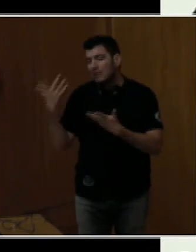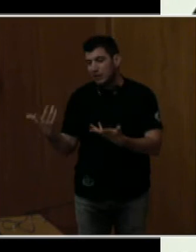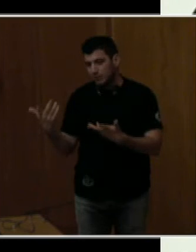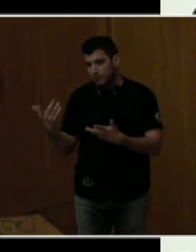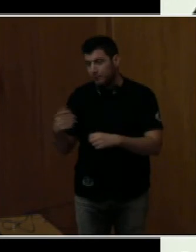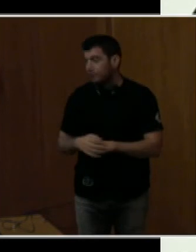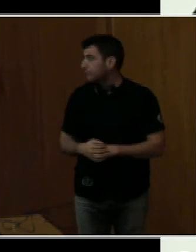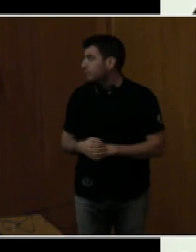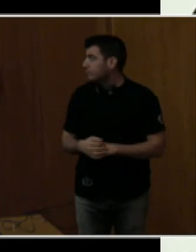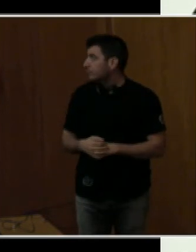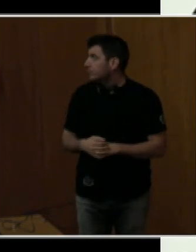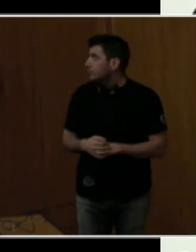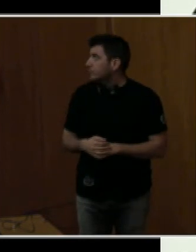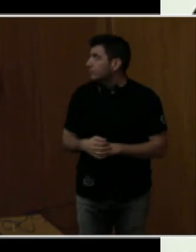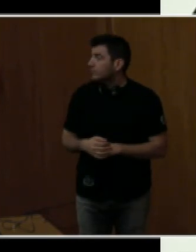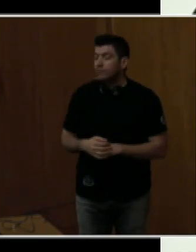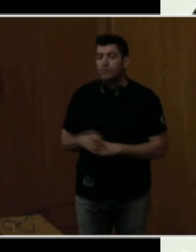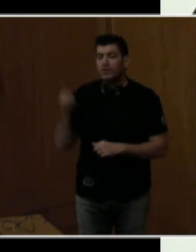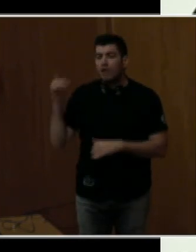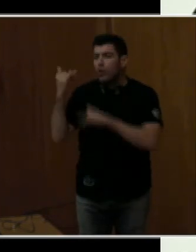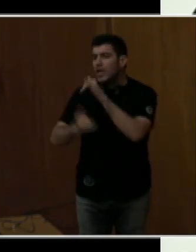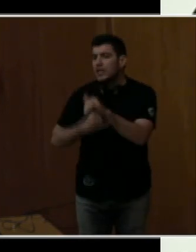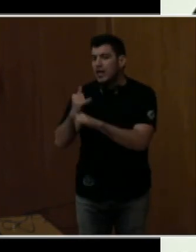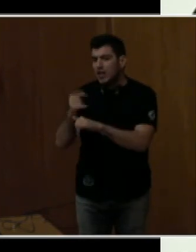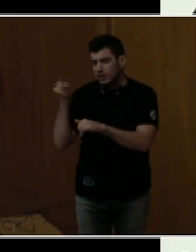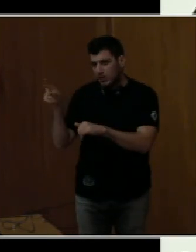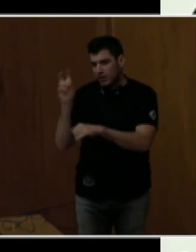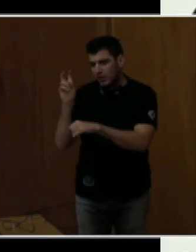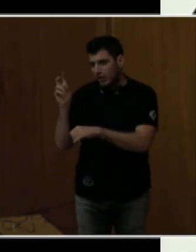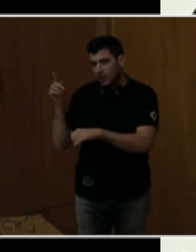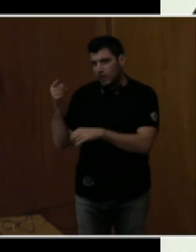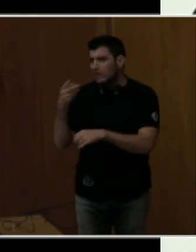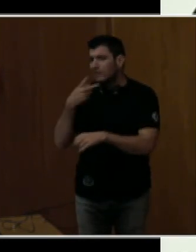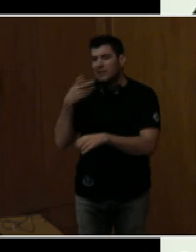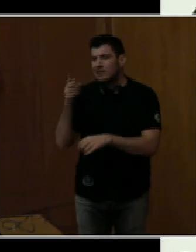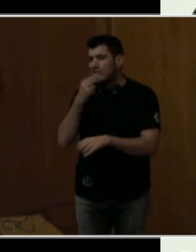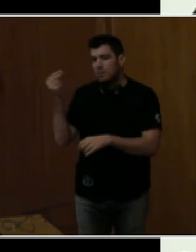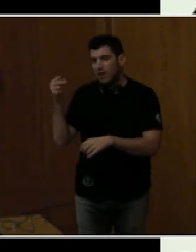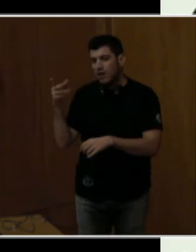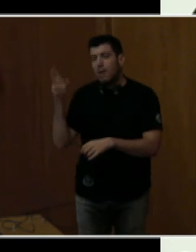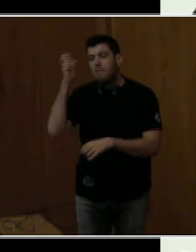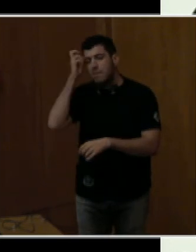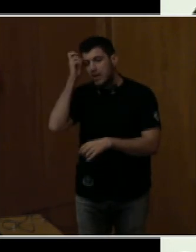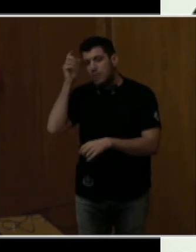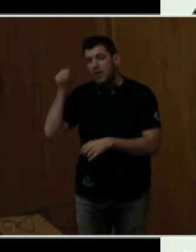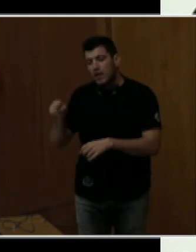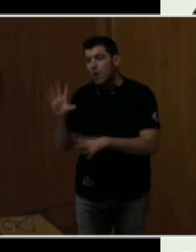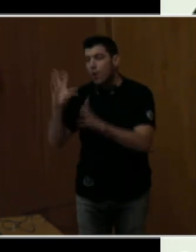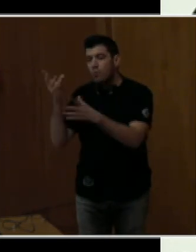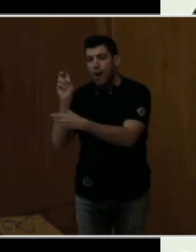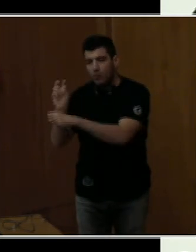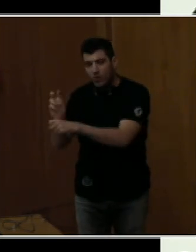της Wikipedia, μνήμη καλείται ο χώρος στον οποίο αποθηκεύονται και από τον οποίο ανασύρονται πληροφορίες